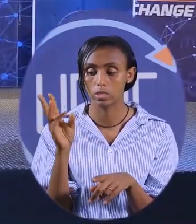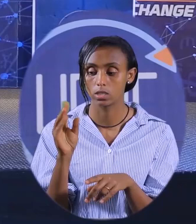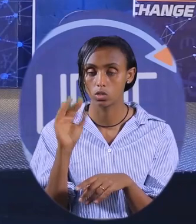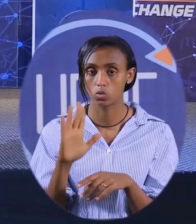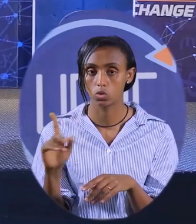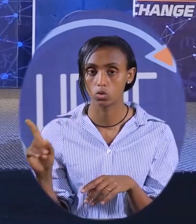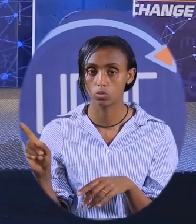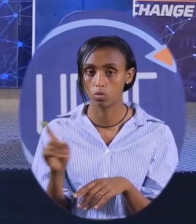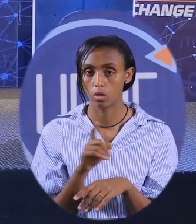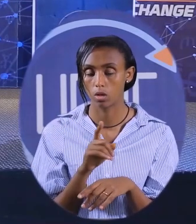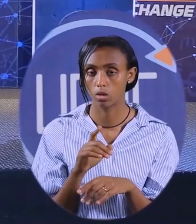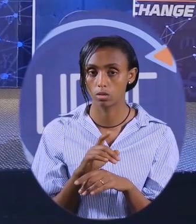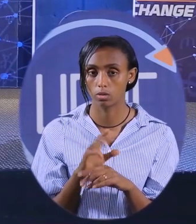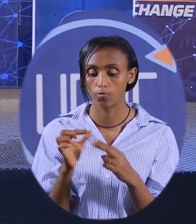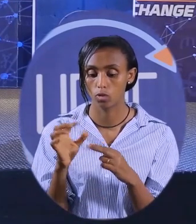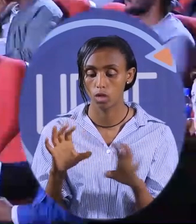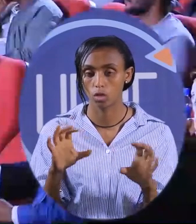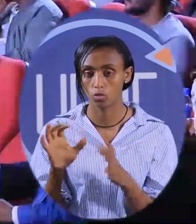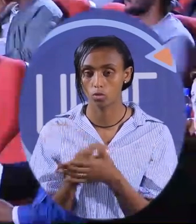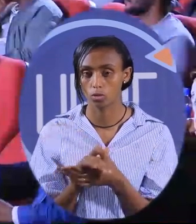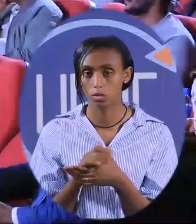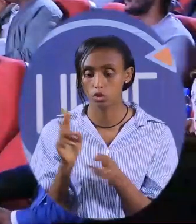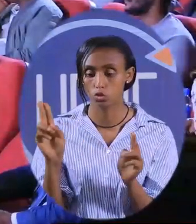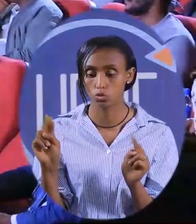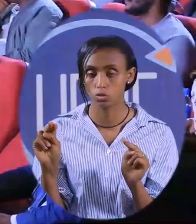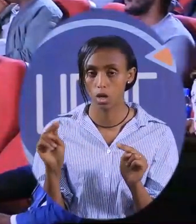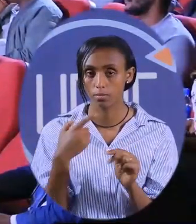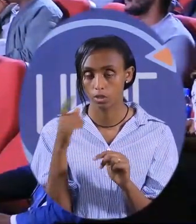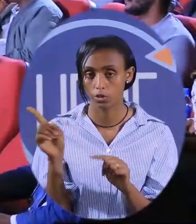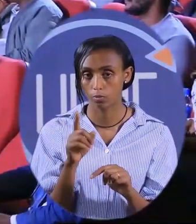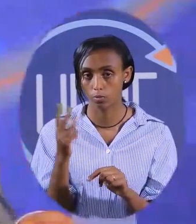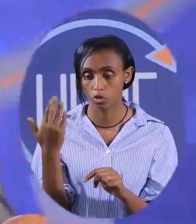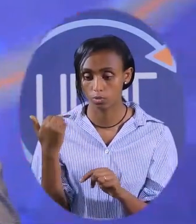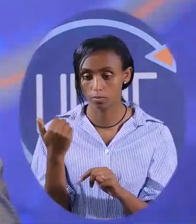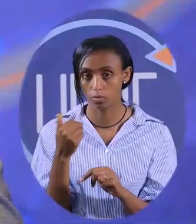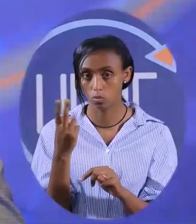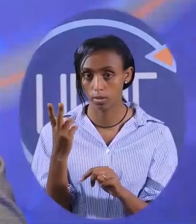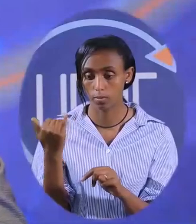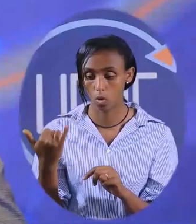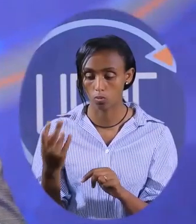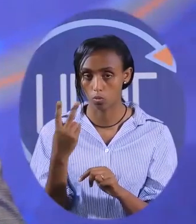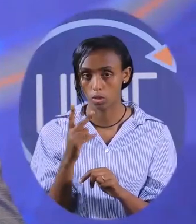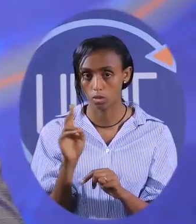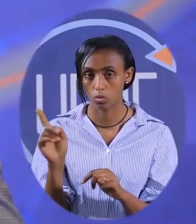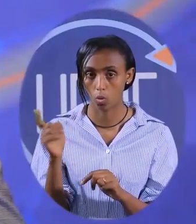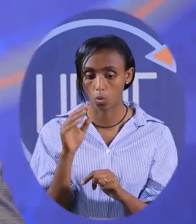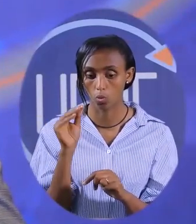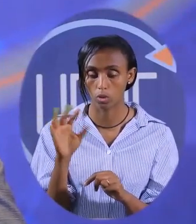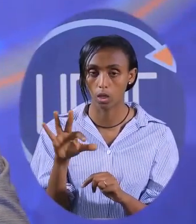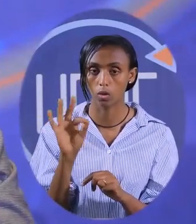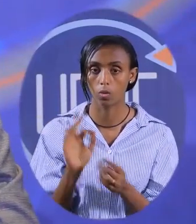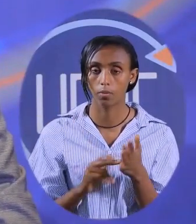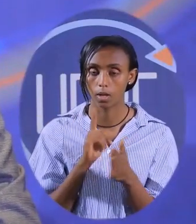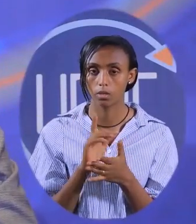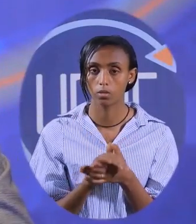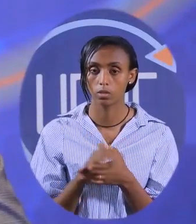6 ሰዎች ናቸው ቮት ያደረጉት። ኒውትራል የሚል ደግሞ መጀመሪያም 2 አሁንም 2 ሰዎች ሆነው ተገኝተዋል ማለት